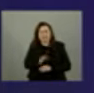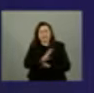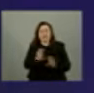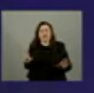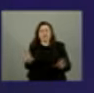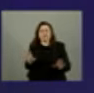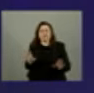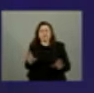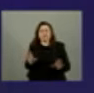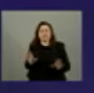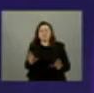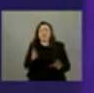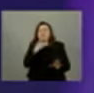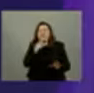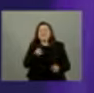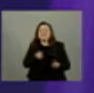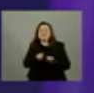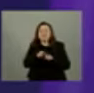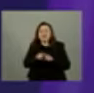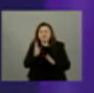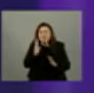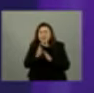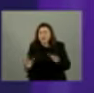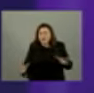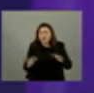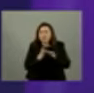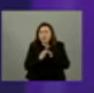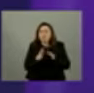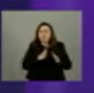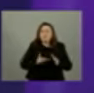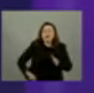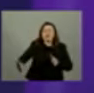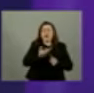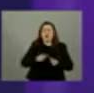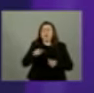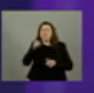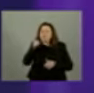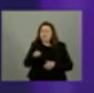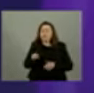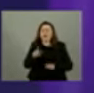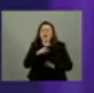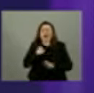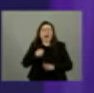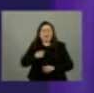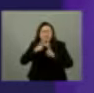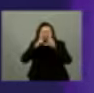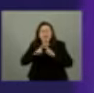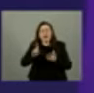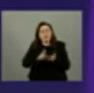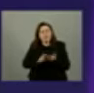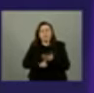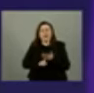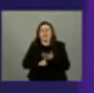σε εκλογές. Εκλογή αρχηγού. Αυτό όμως είναι μια ανταπάντηση